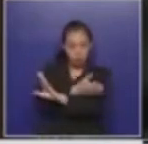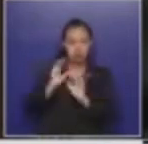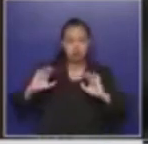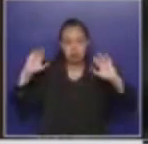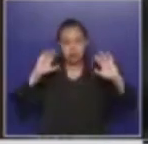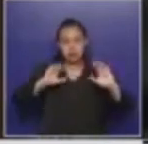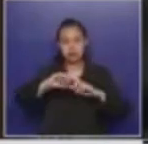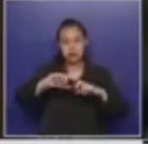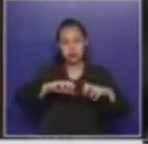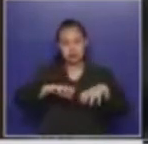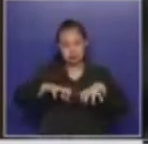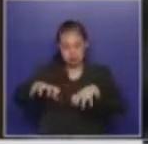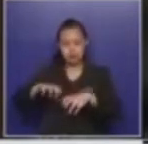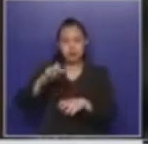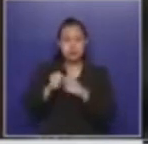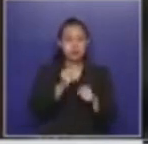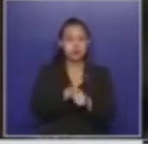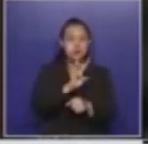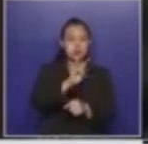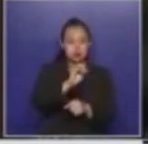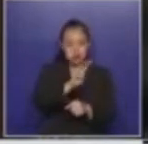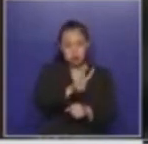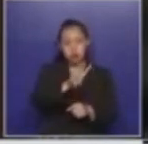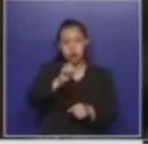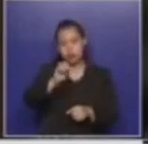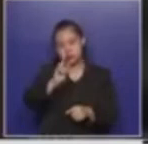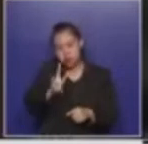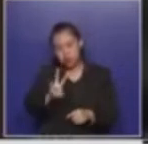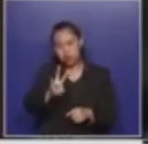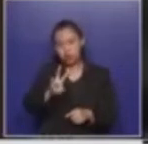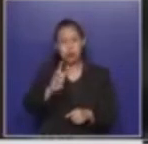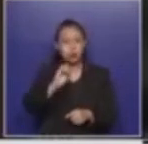เนี้ยรัฐบาลได้เตรียมการมาตั้งแต่ในปี 62ต่อกับปี 63และไปดูนะครับในขั้นตอนการดำเนินของรัฐบาลอย่างที่เรียนนะครับว่าจับหน่วยงานรับรวมอาหารที่ต้องการเสนอเข้ามาแล้วมาปรับรถนะครับสุดท้ายนะครับ